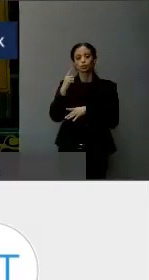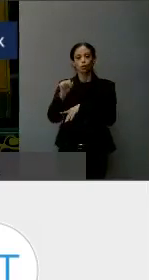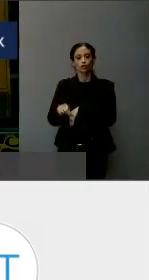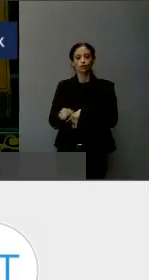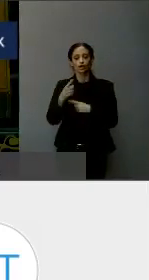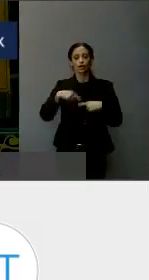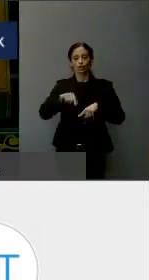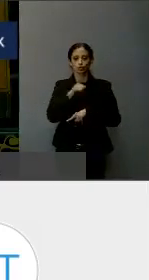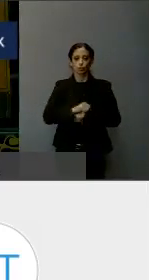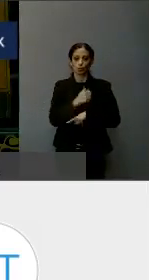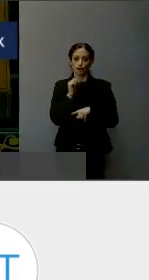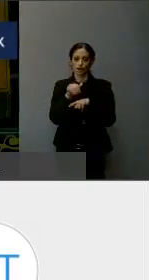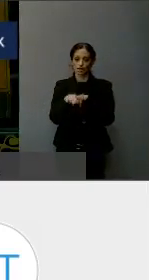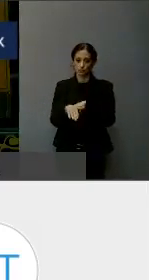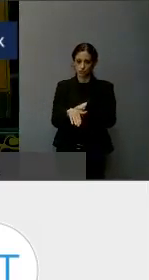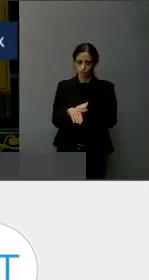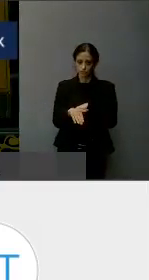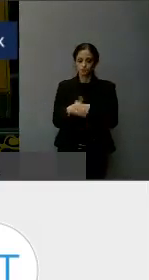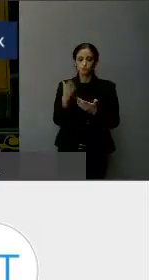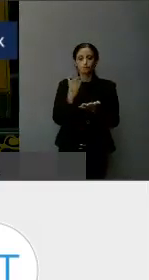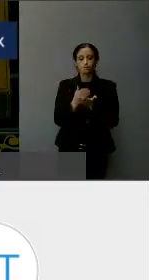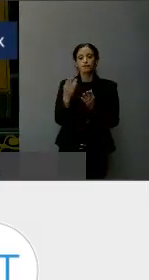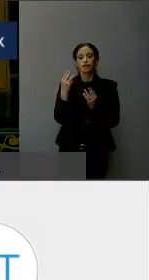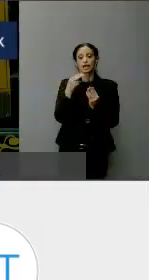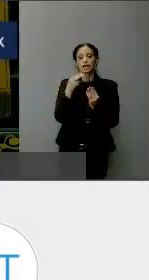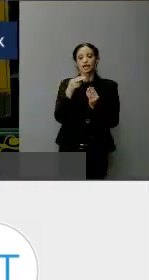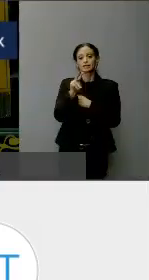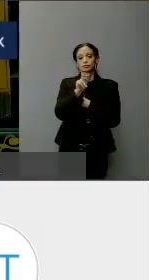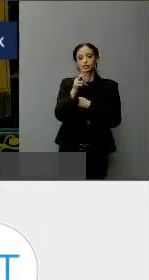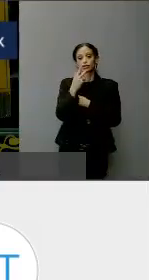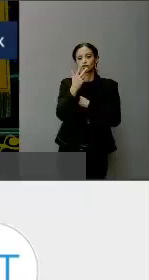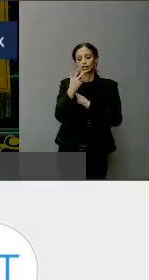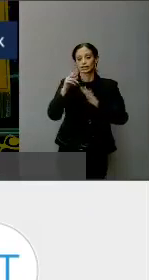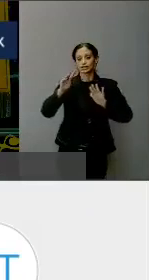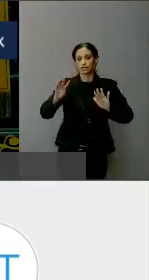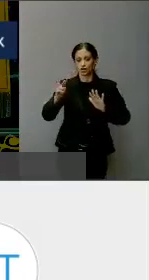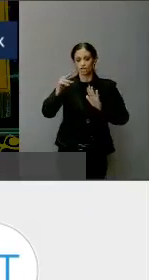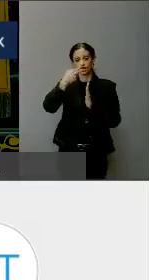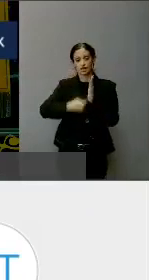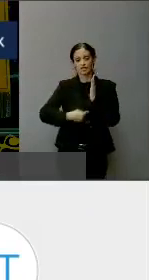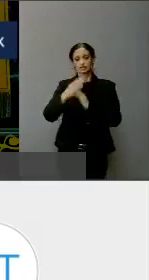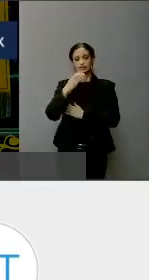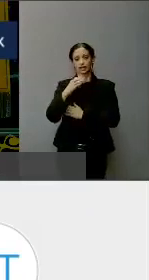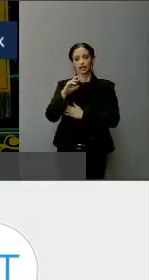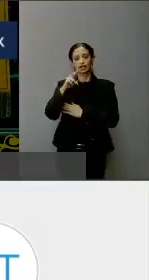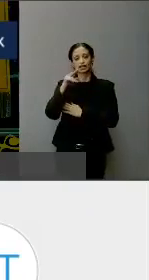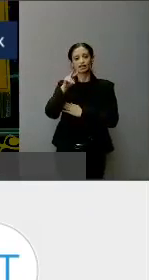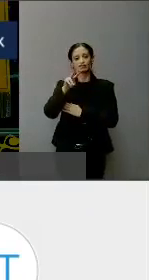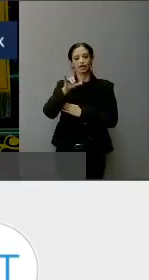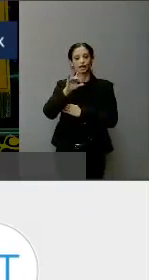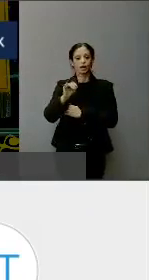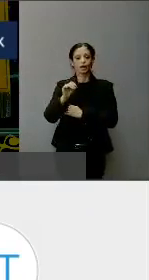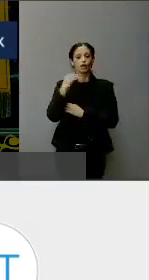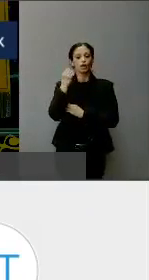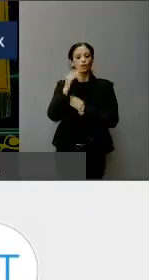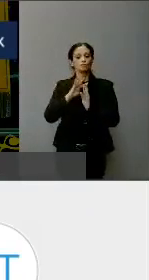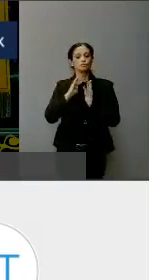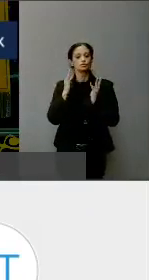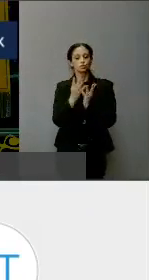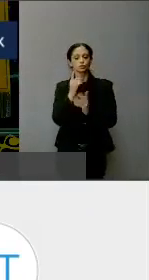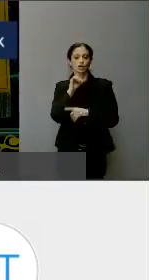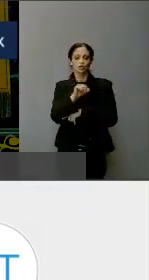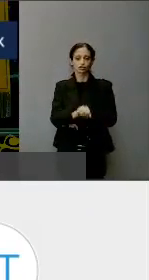comunale respinge l'emendamento dove sono 39 lista crivello parere della giunta è